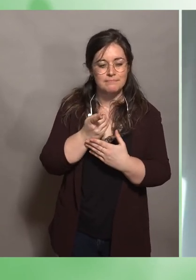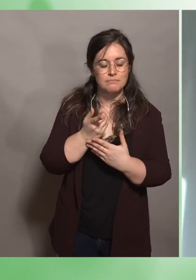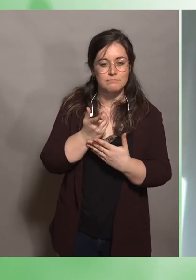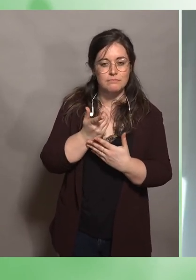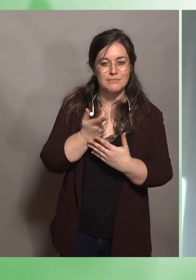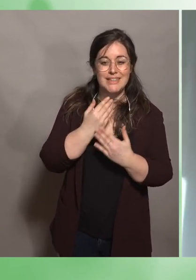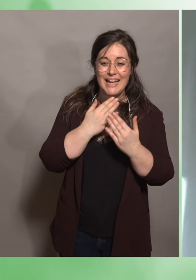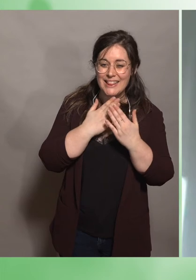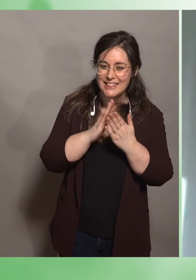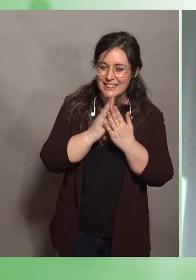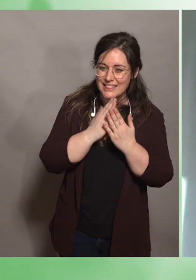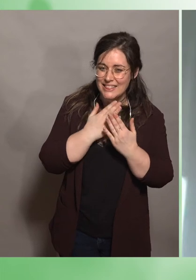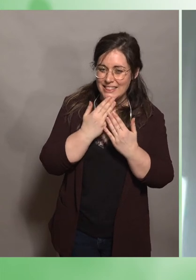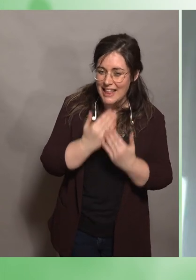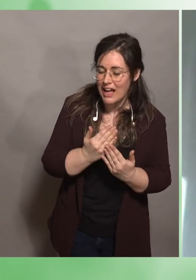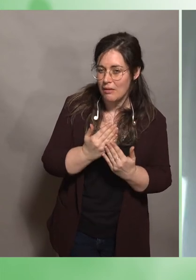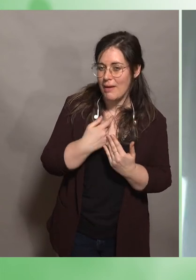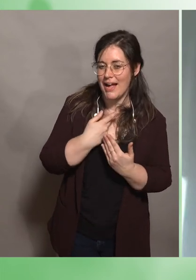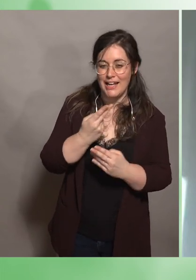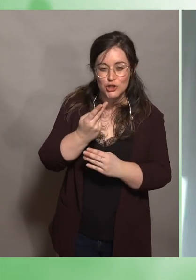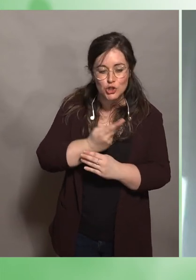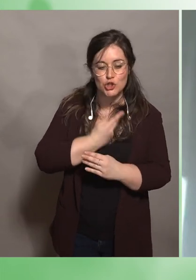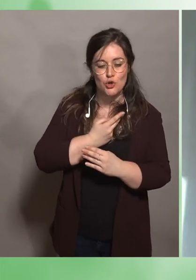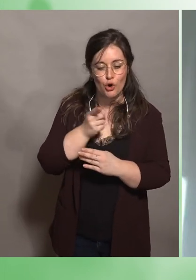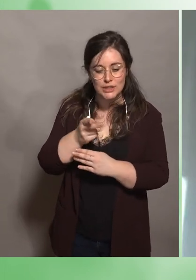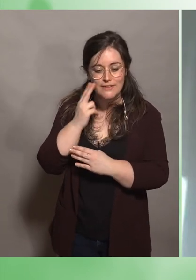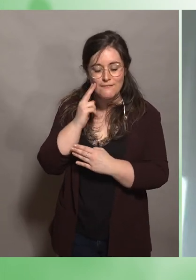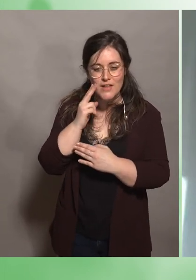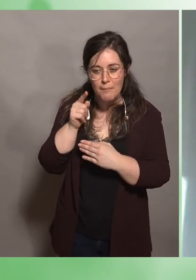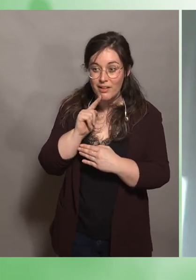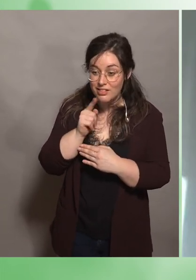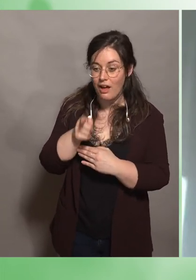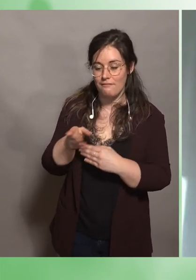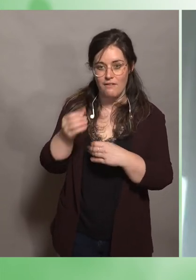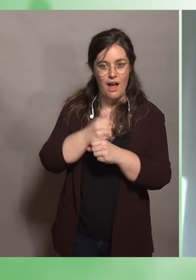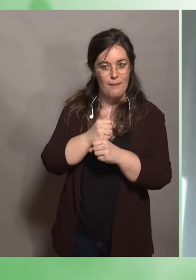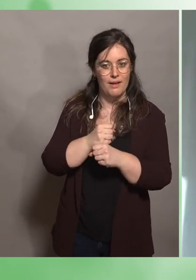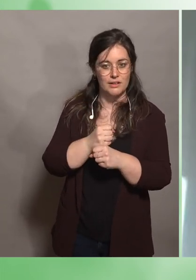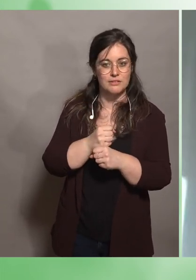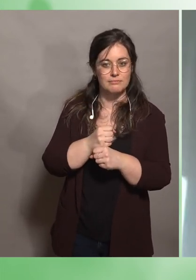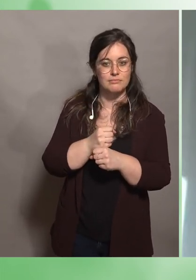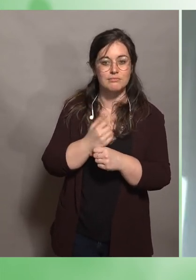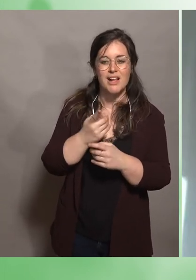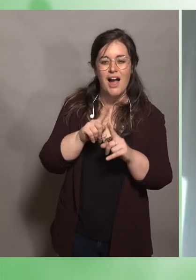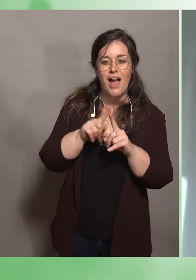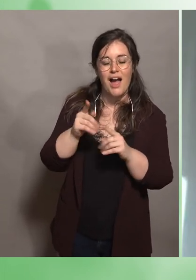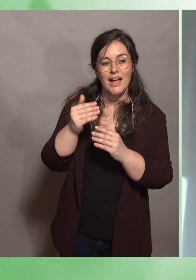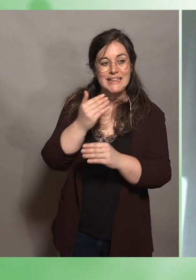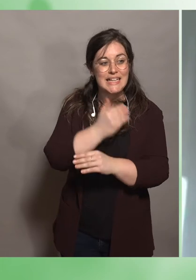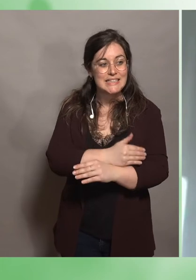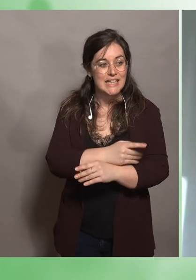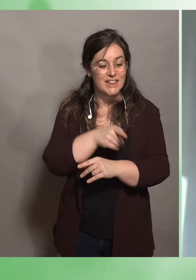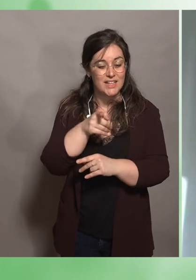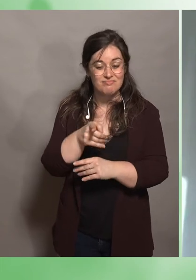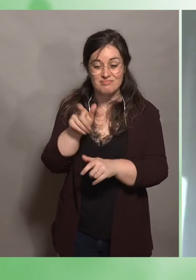die Dankbarkeit, der Stolz, für ein Unternehmen zu arbeiten. Und auf der anderen Seite werden